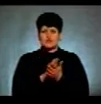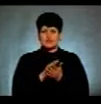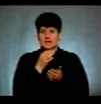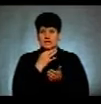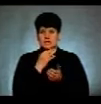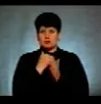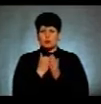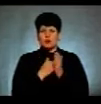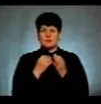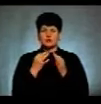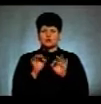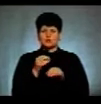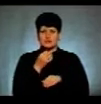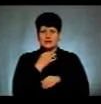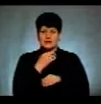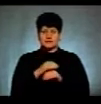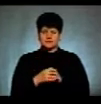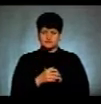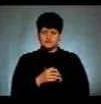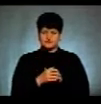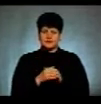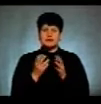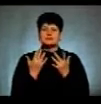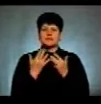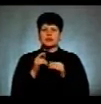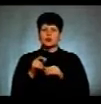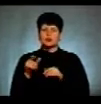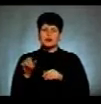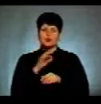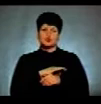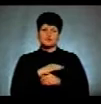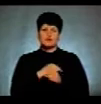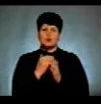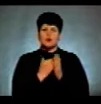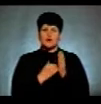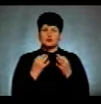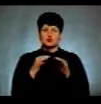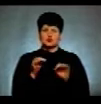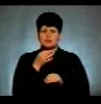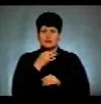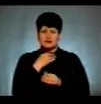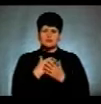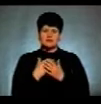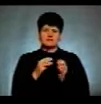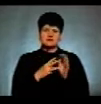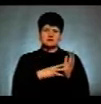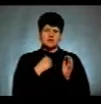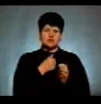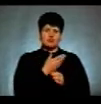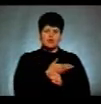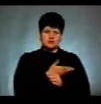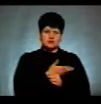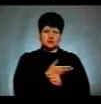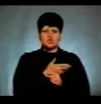ліків по програмі «Доступні ліки». Скільки людей користувалося програмою «Доступні ліки», для прикладу, у 2018 році? Чи у вас